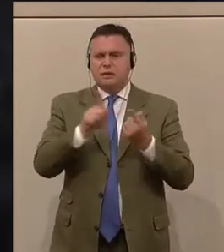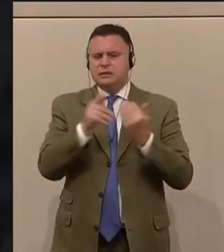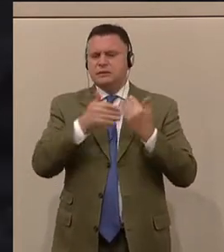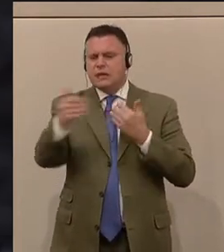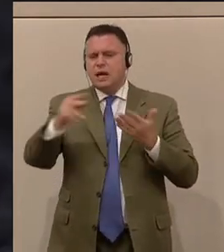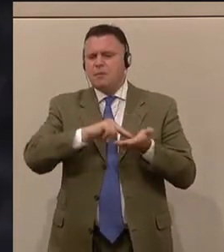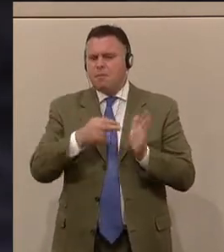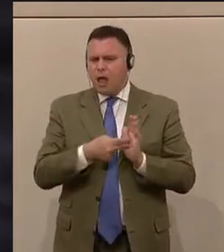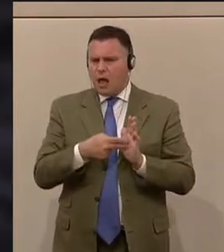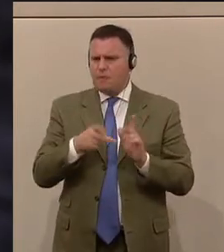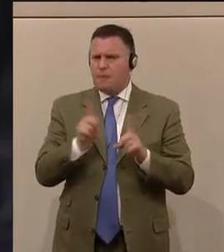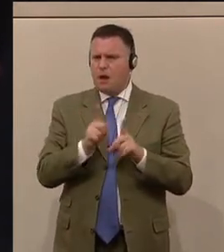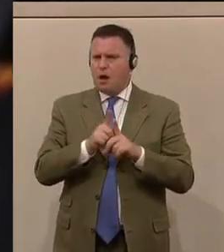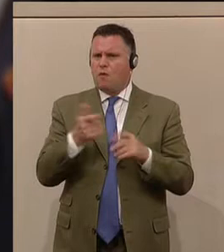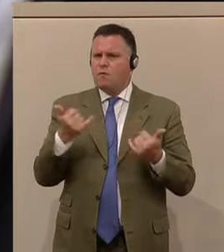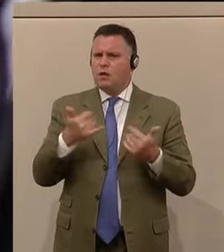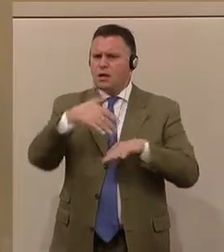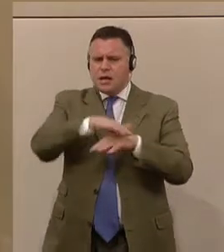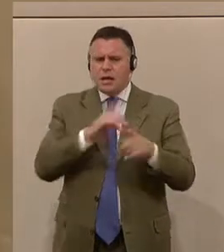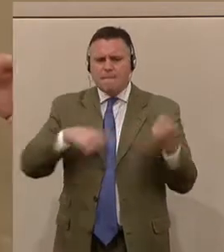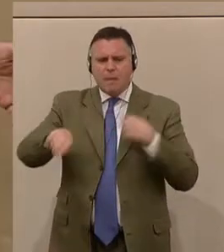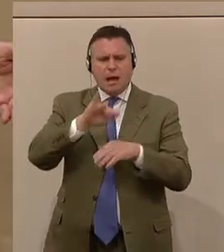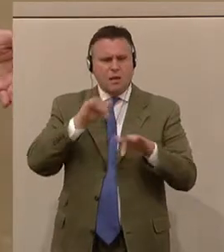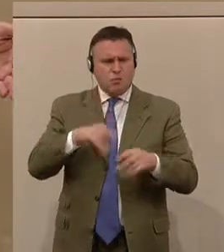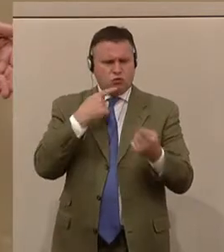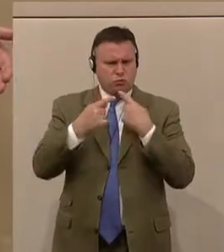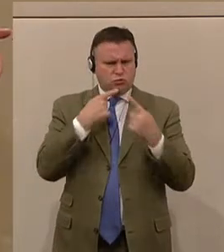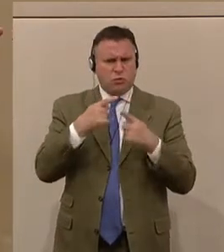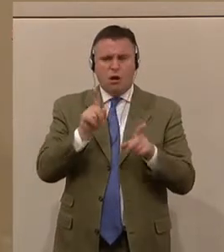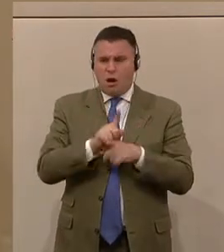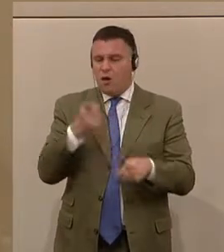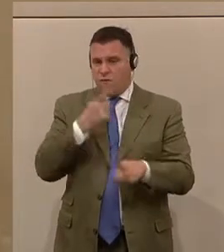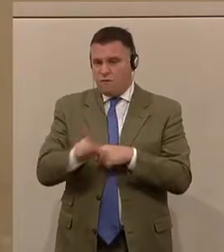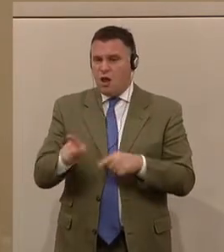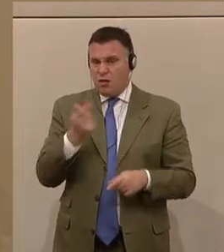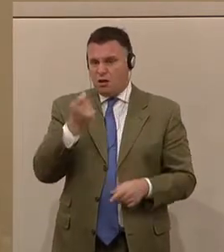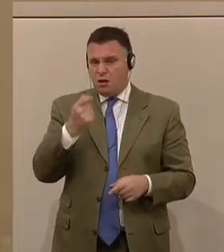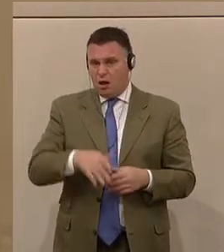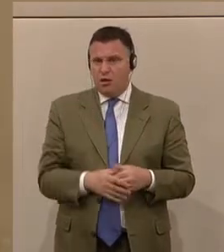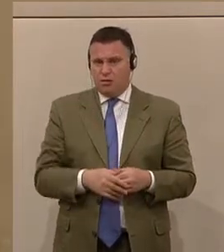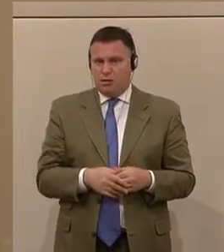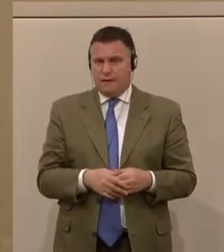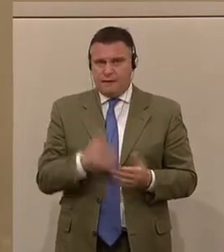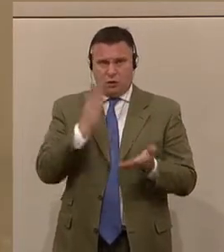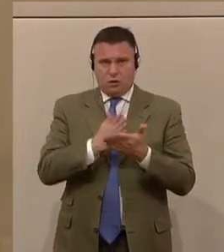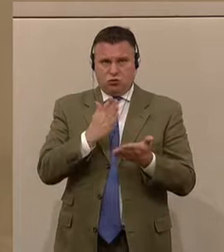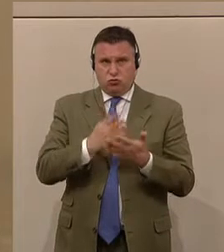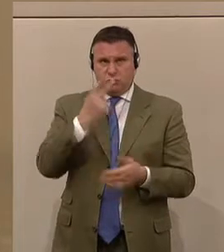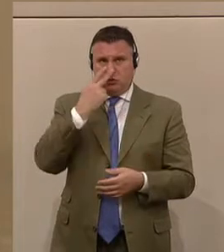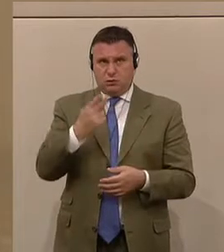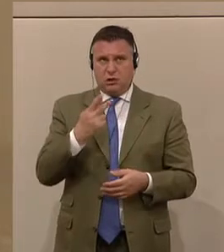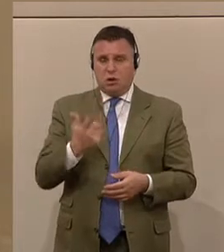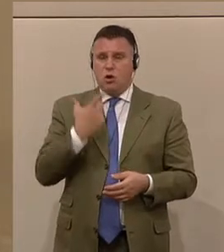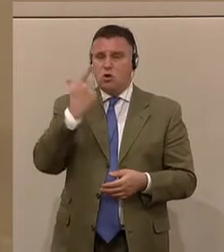Zeitpläne, ausverhandelt auch mit den Gebietskörperschaften. Es fehlt natürlich auch am Geld. Ja. Dazu genügt ja ein Blick in